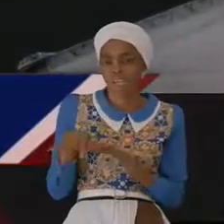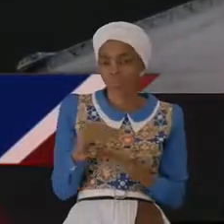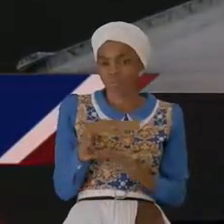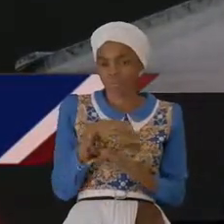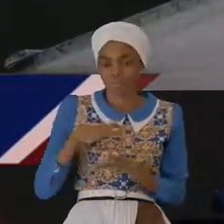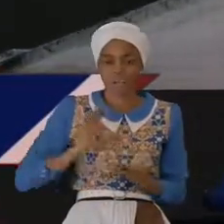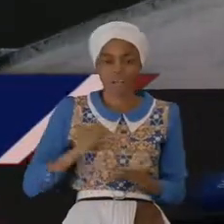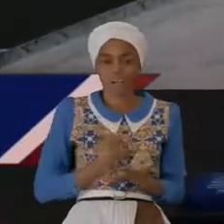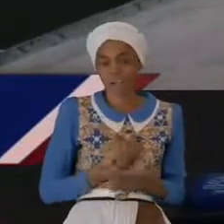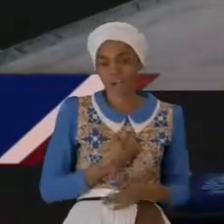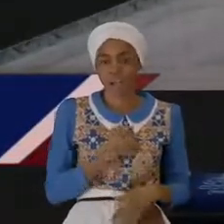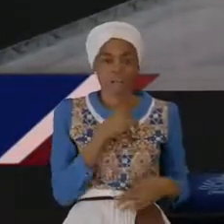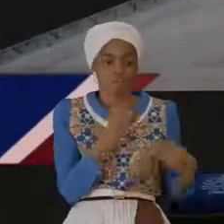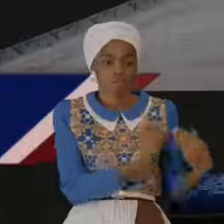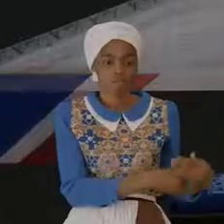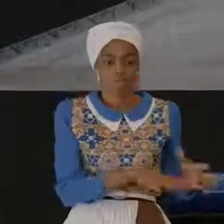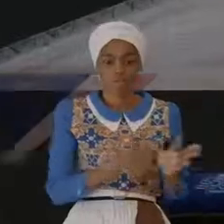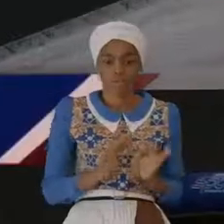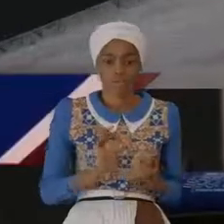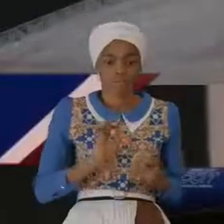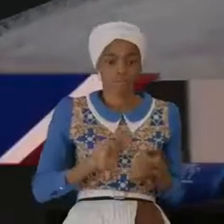parmi nos semblables.